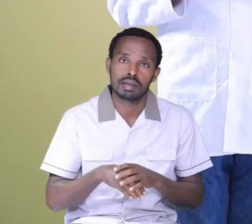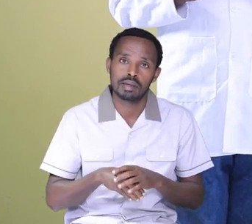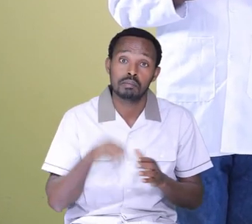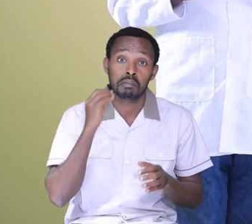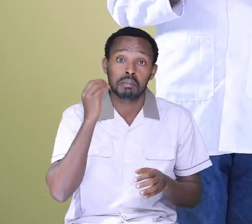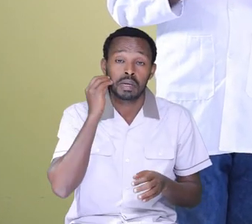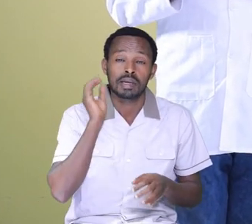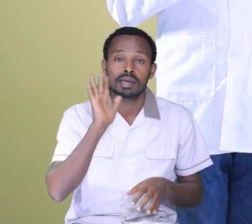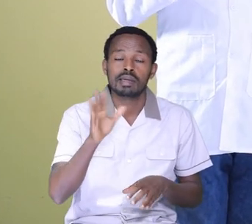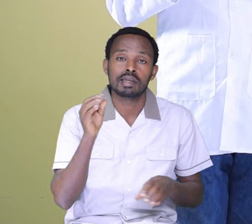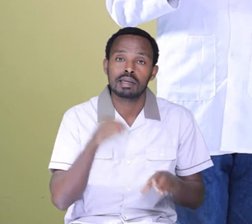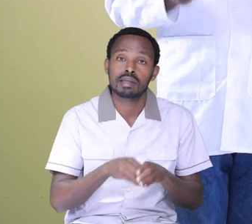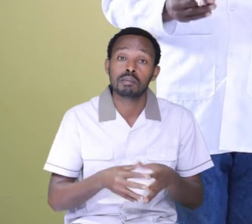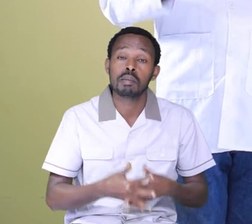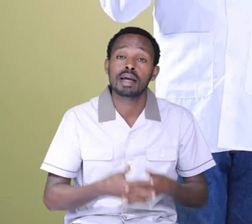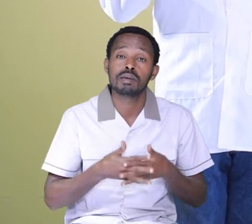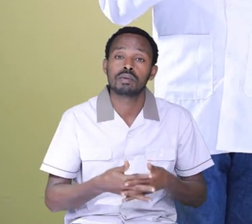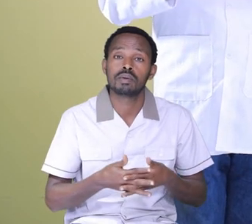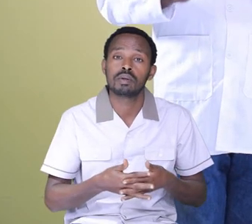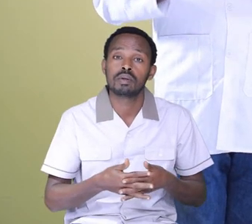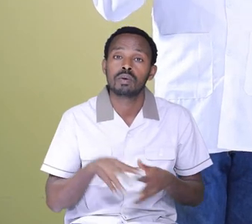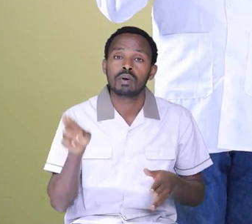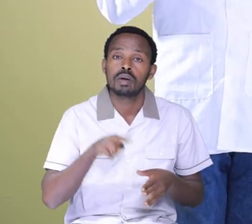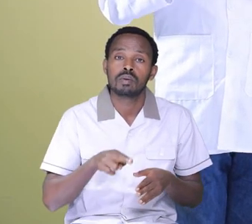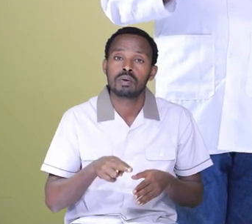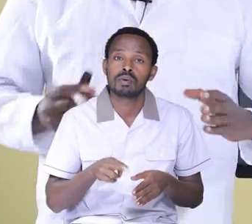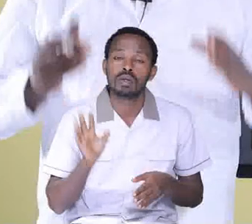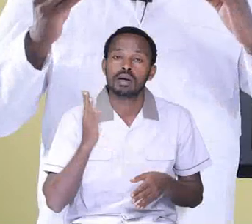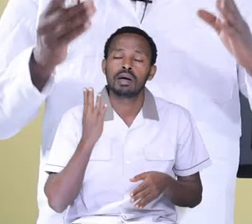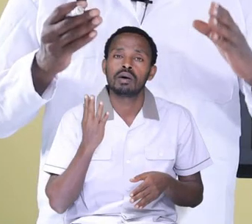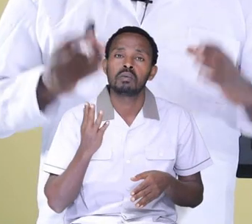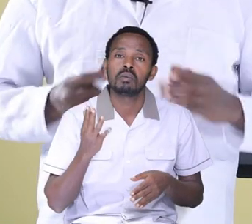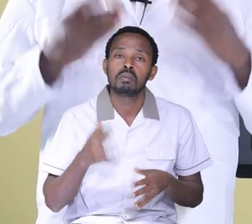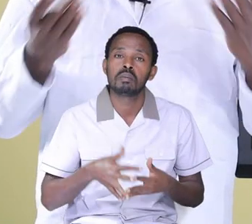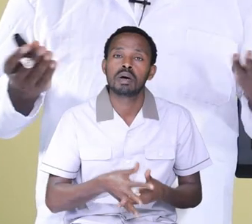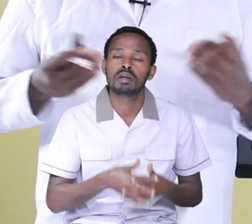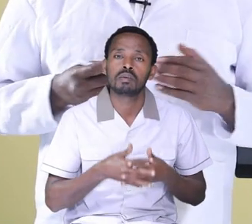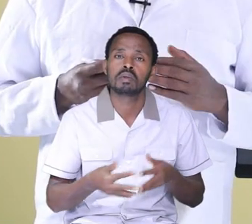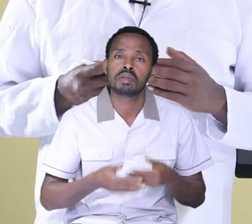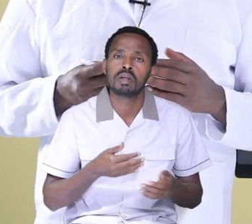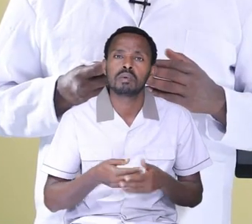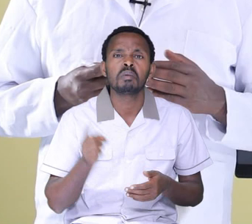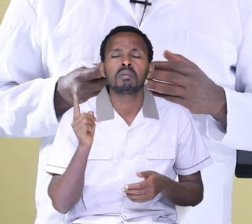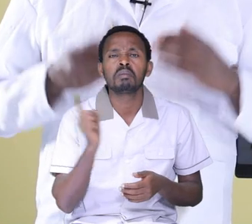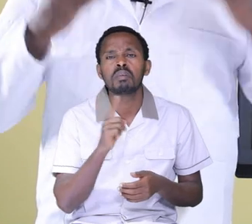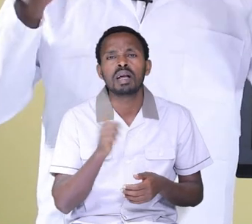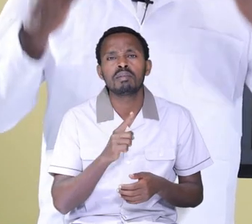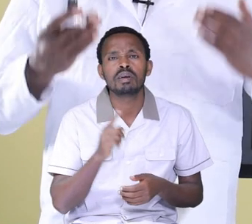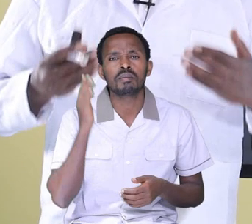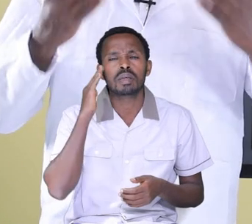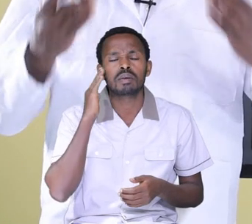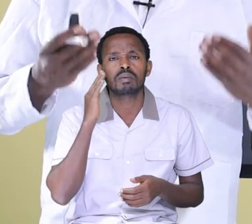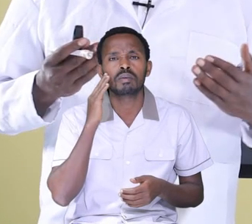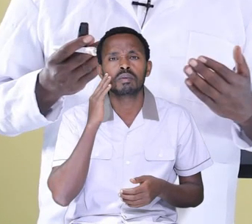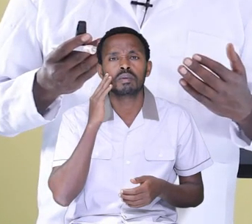keessan keessatti maashinoota yookaan akaakuu maashinoota sasalphoo maalfaa beektu? Kan